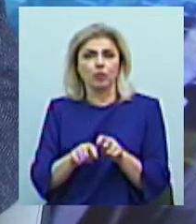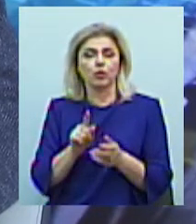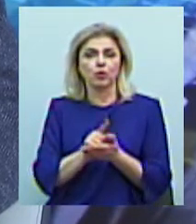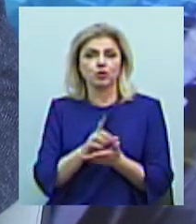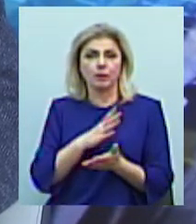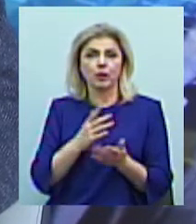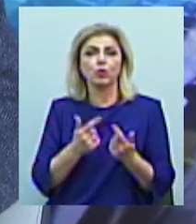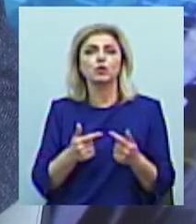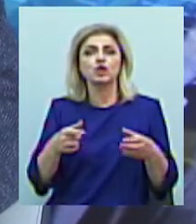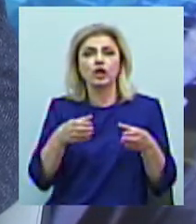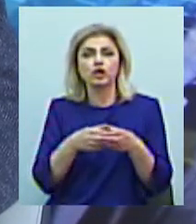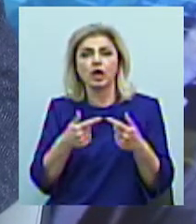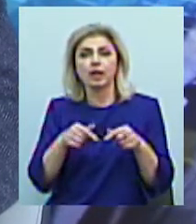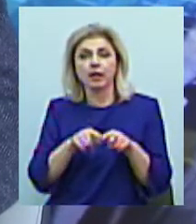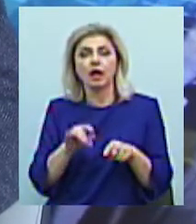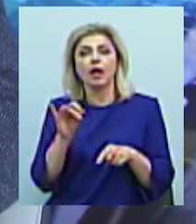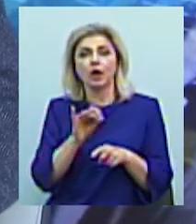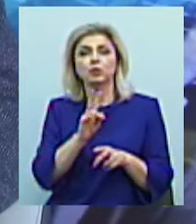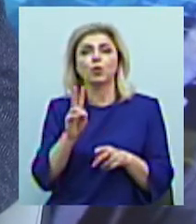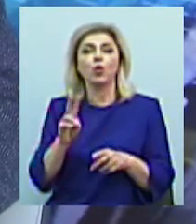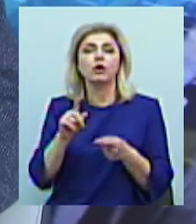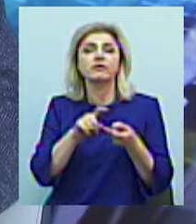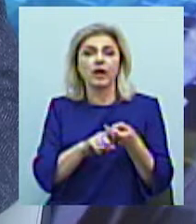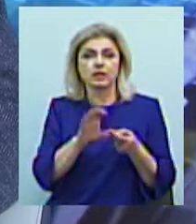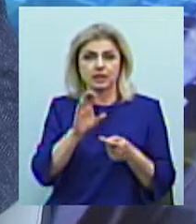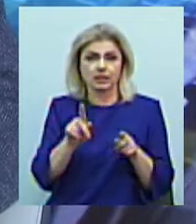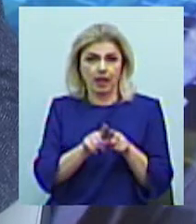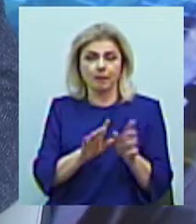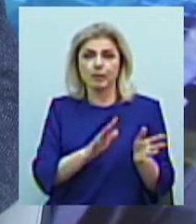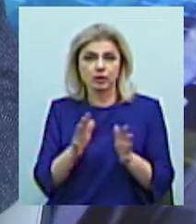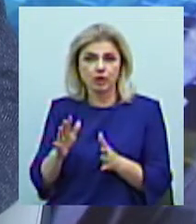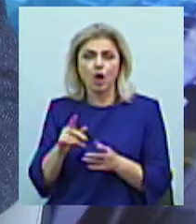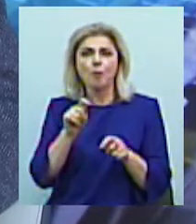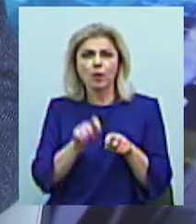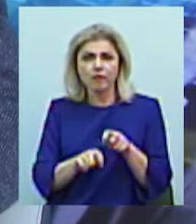учреждений или каких-то других организаций, которые причастны к определенным происшествиям, проверку по всем